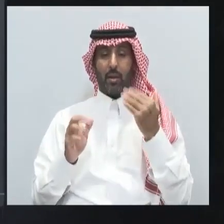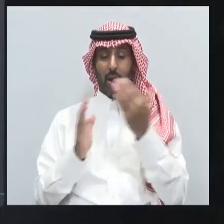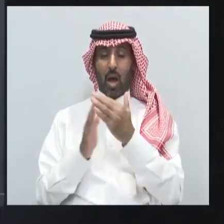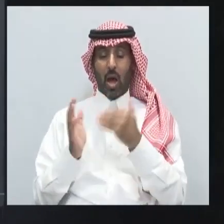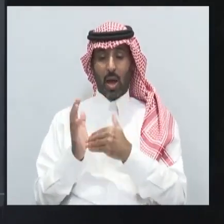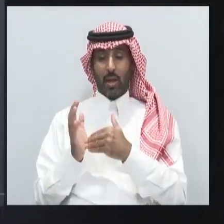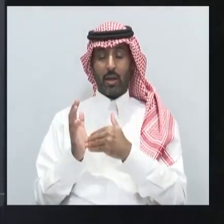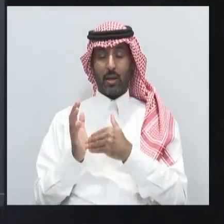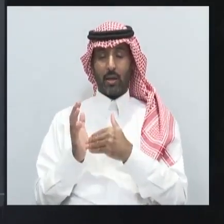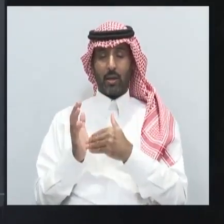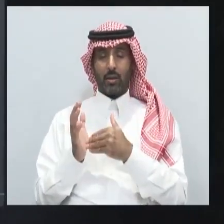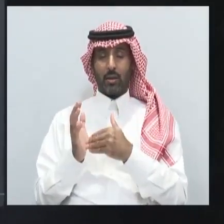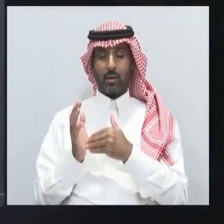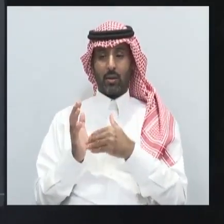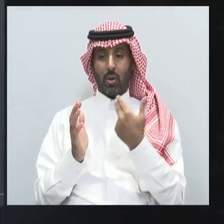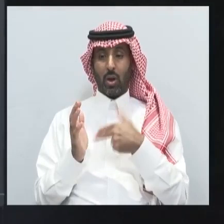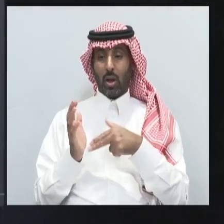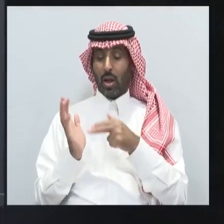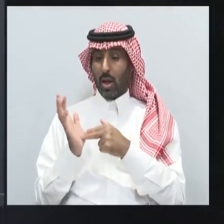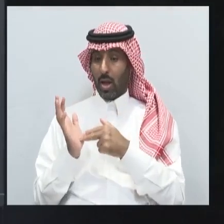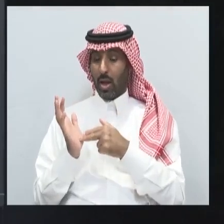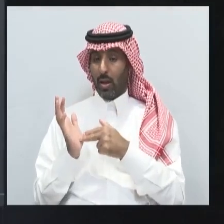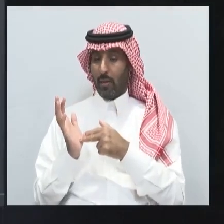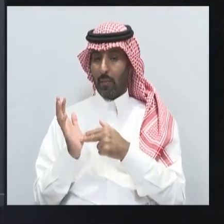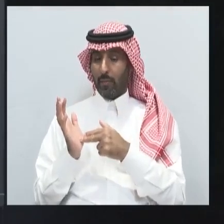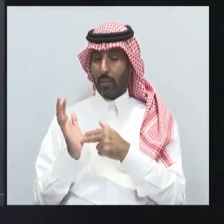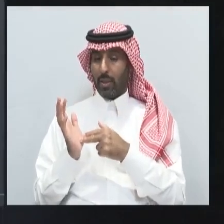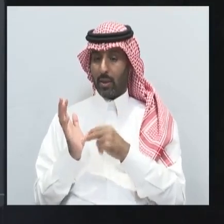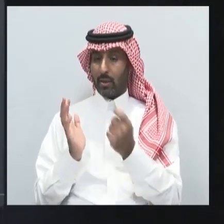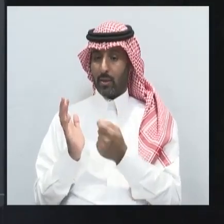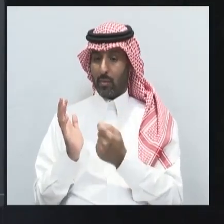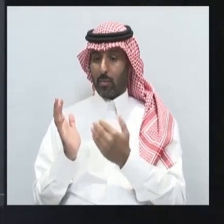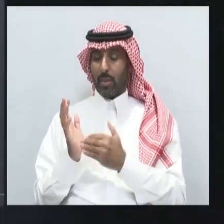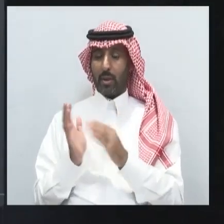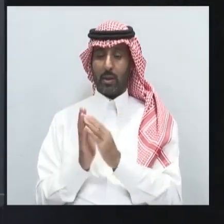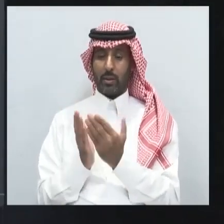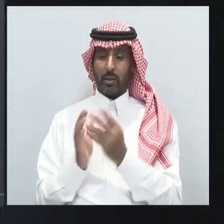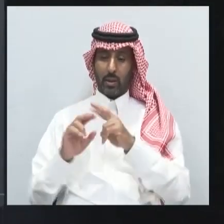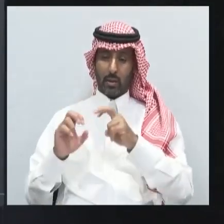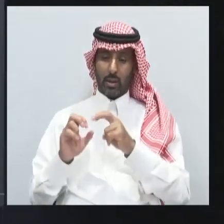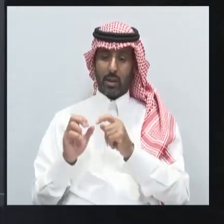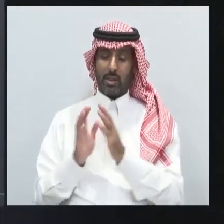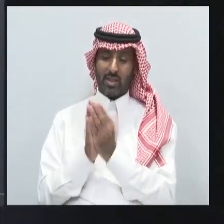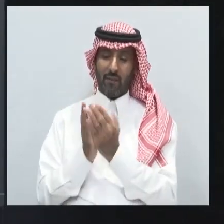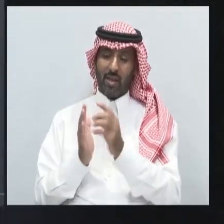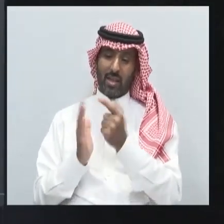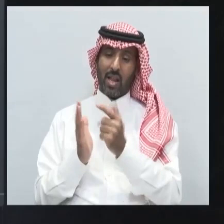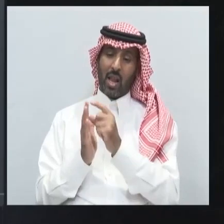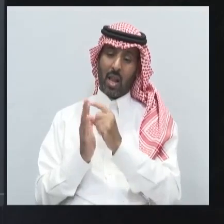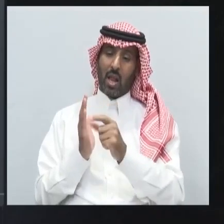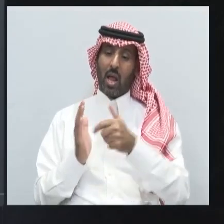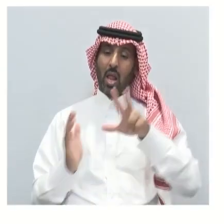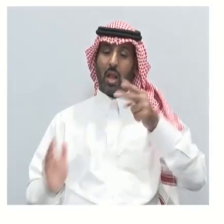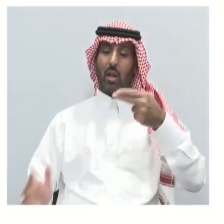الاخيره او في هنا في هنا في الاخراج او البحث النهائي صفحه العنوان وهي الصفحه